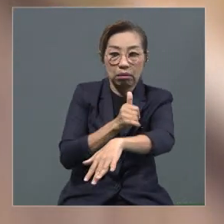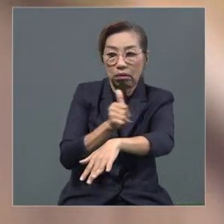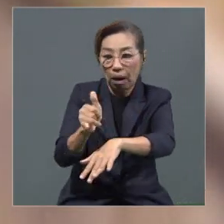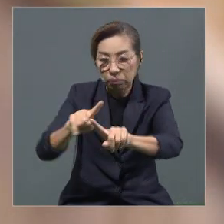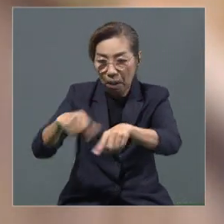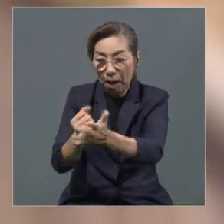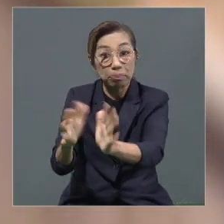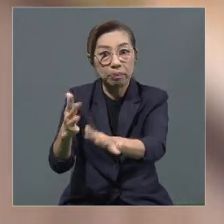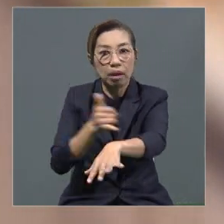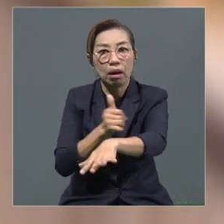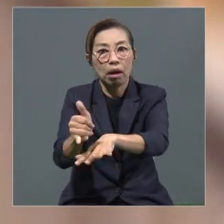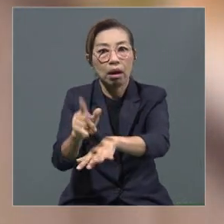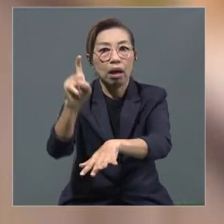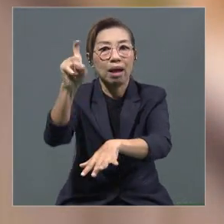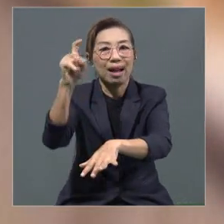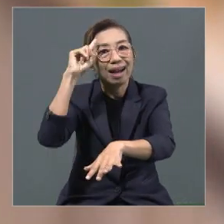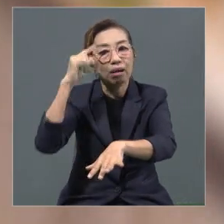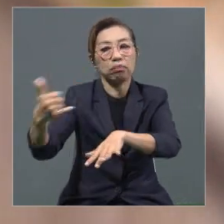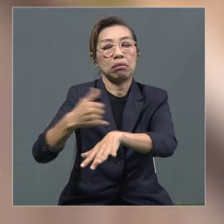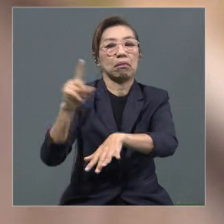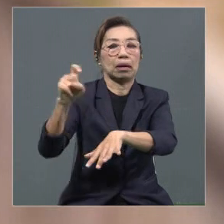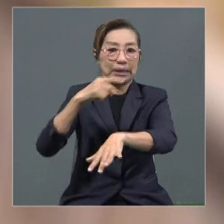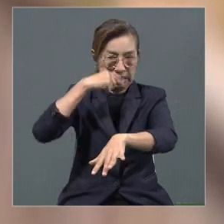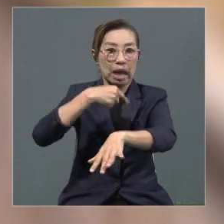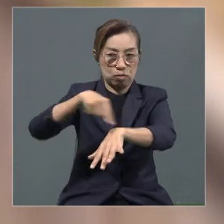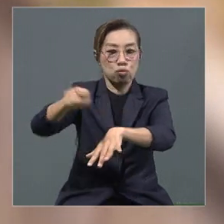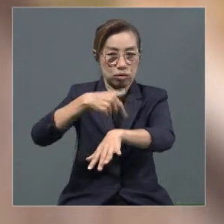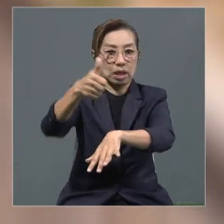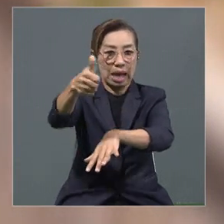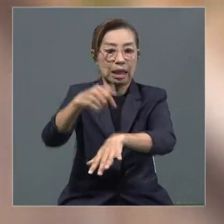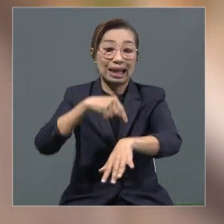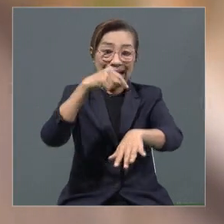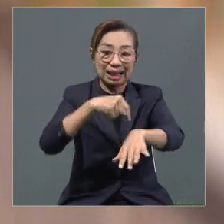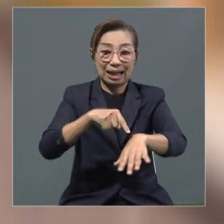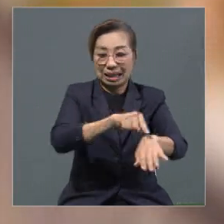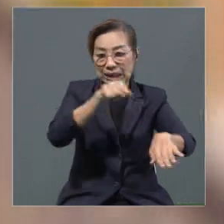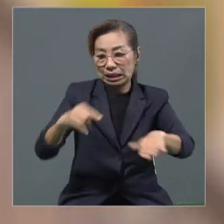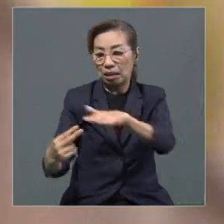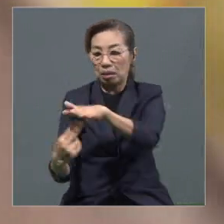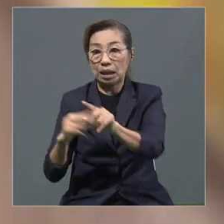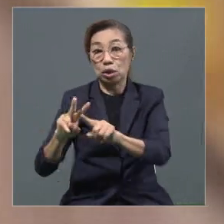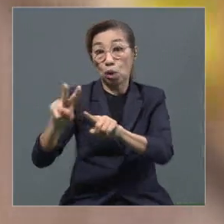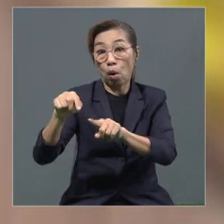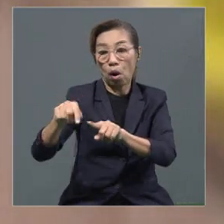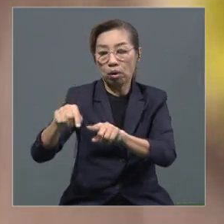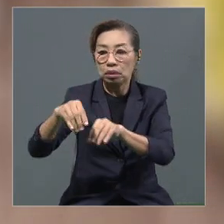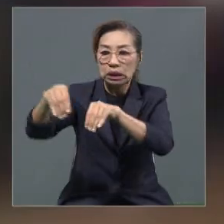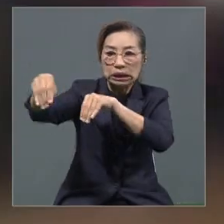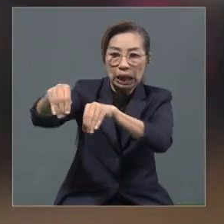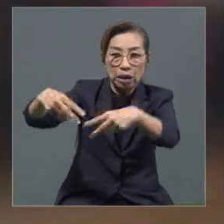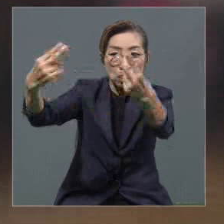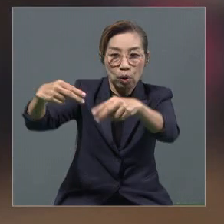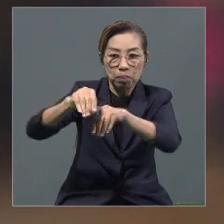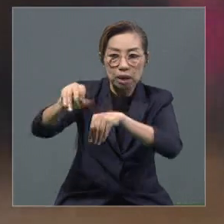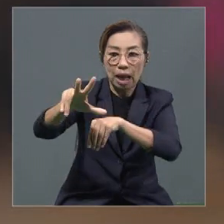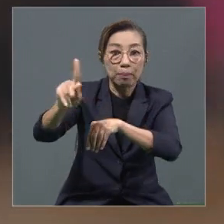พไทยเมียนมาแห่งที่2สะพานแห่งที่2ตรงนี้คือจุดที่ใกล้กับการสู้รบแค่ไม่ถึง3กิโลตรงนี้ปิดไปชั่วคราวตั้งแต่เกิดเหตุ